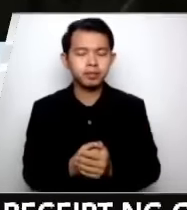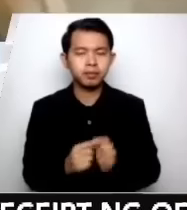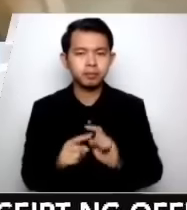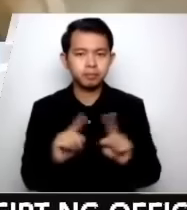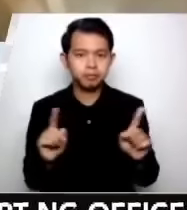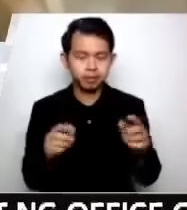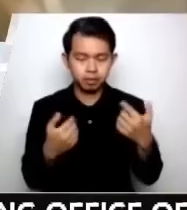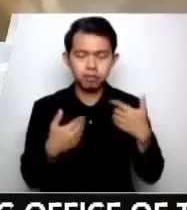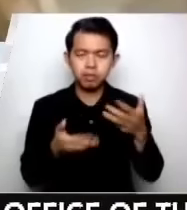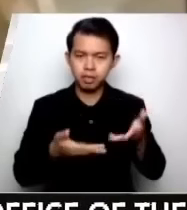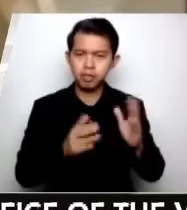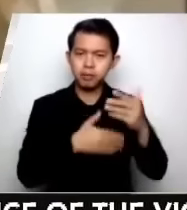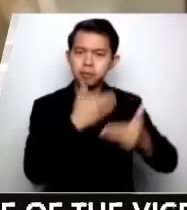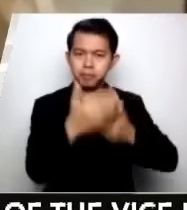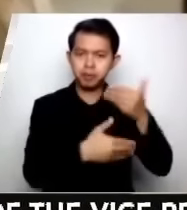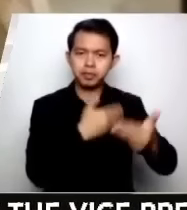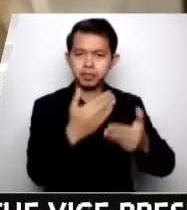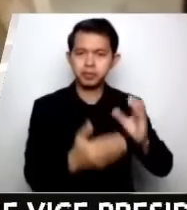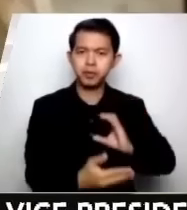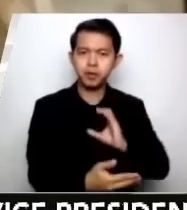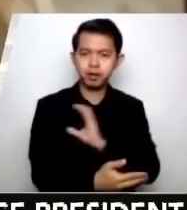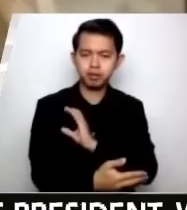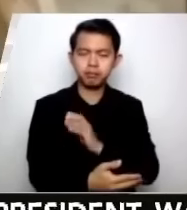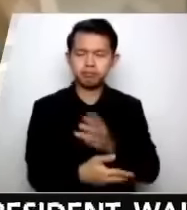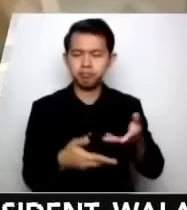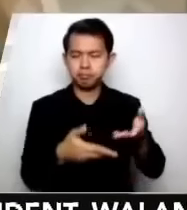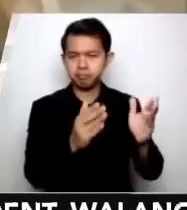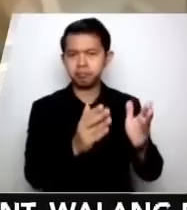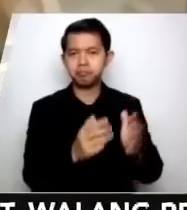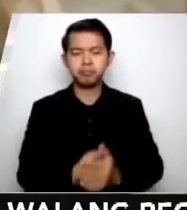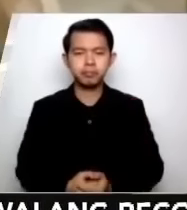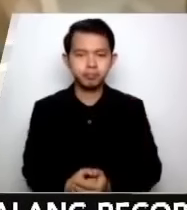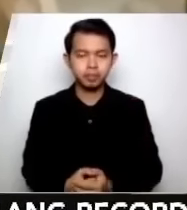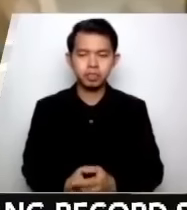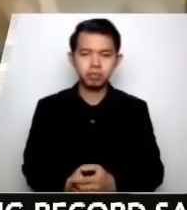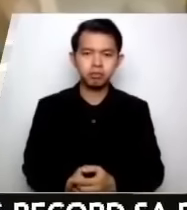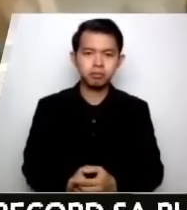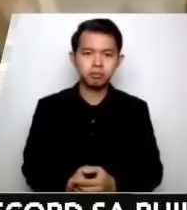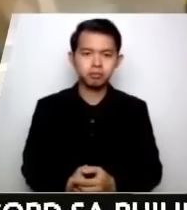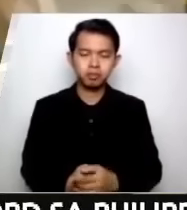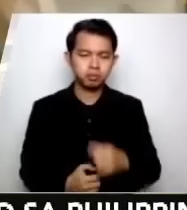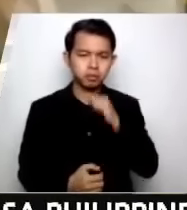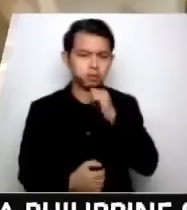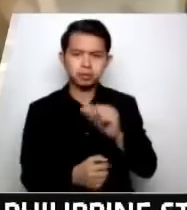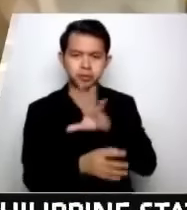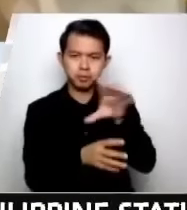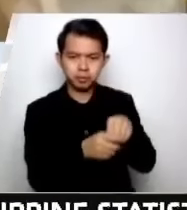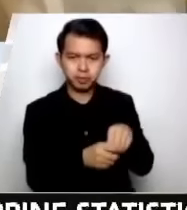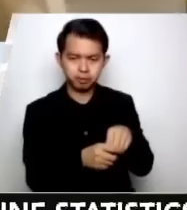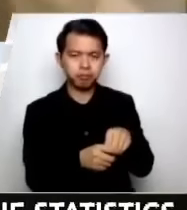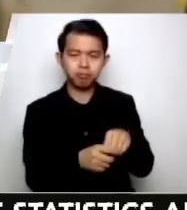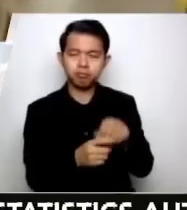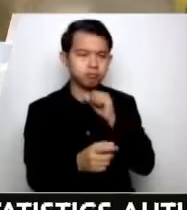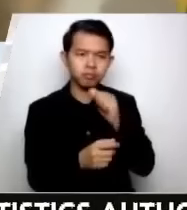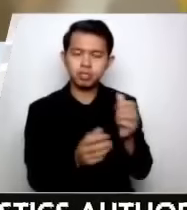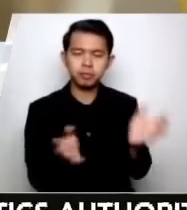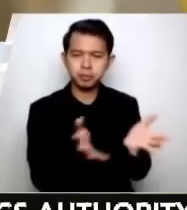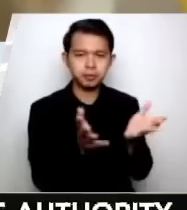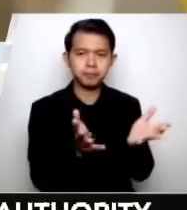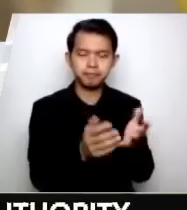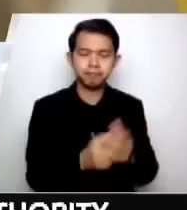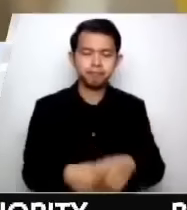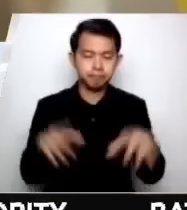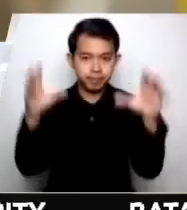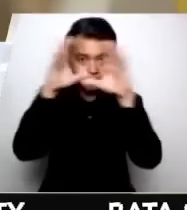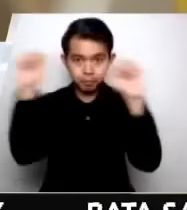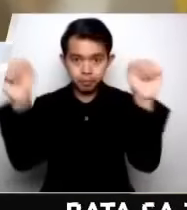Kamara. Wala kaming kinalaman dyan and we are not going to encourage that. The President has been very clear about his position on